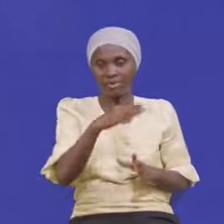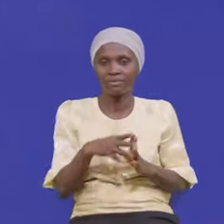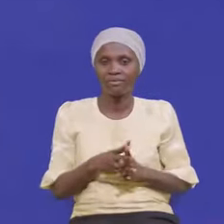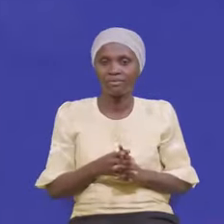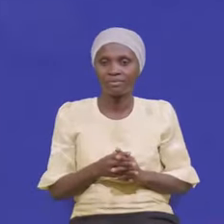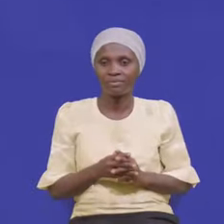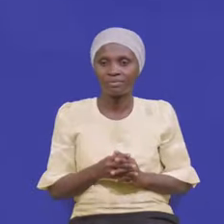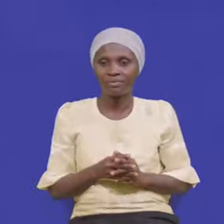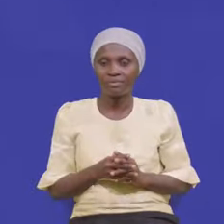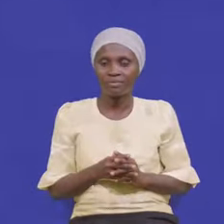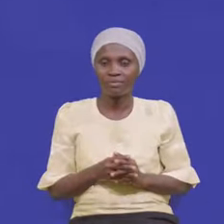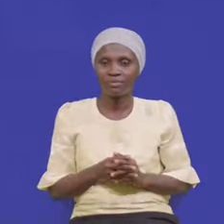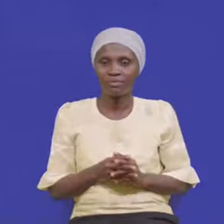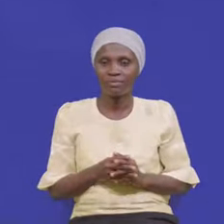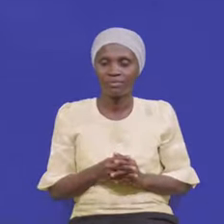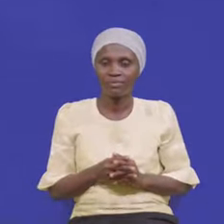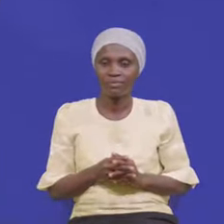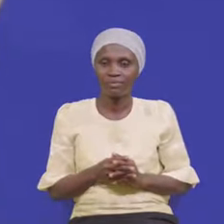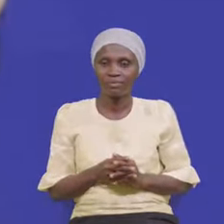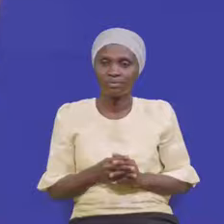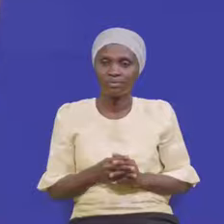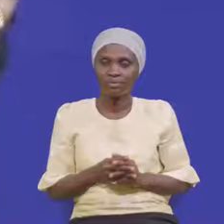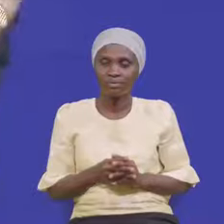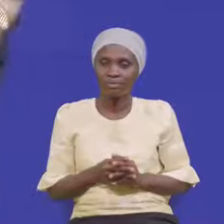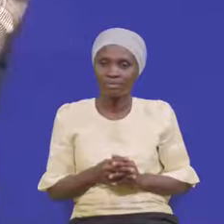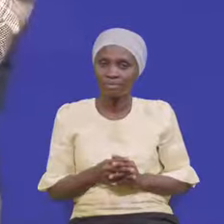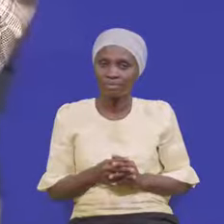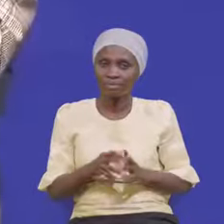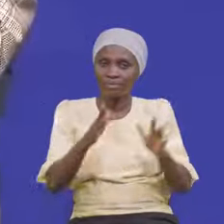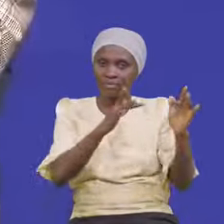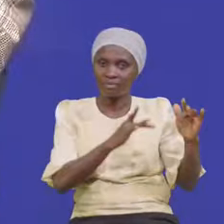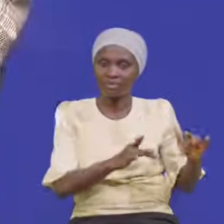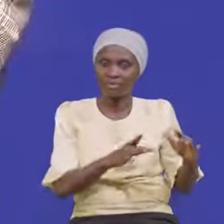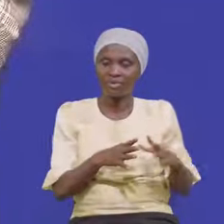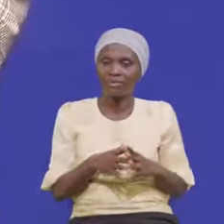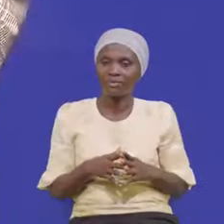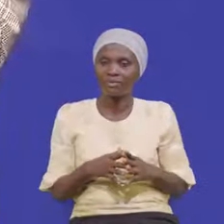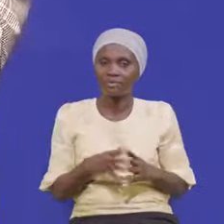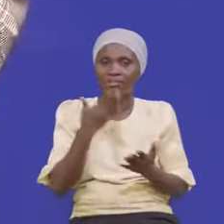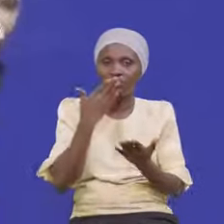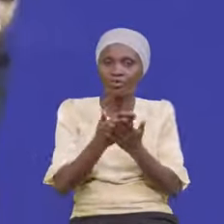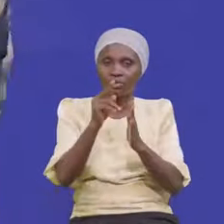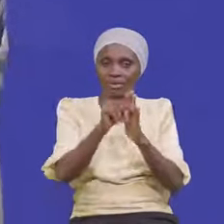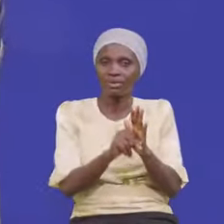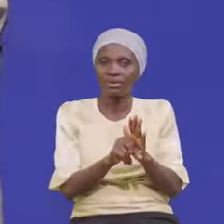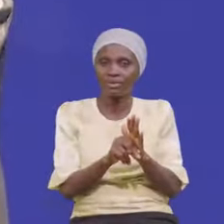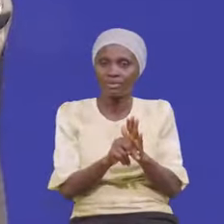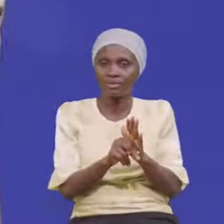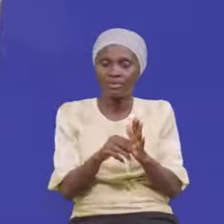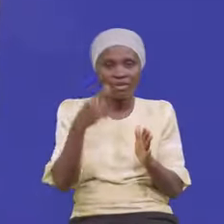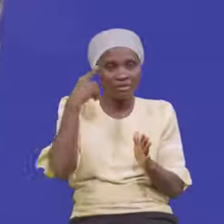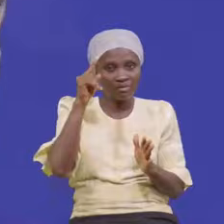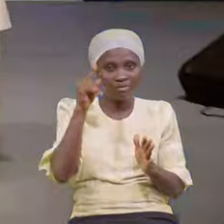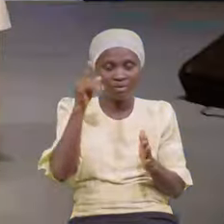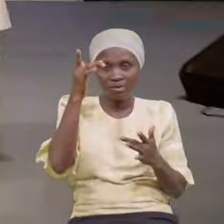కోసం ఆయన తన యొక్క కనికరాన్ని, మంచితనాన్ని చూపించాడు. Mercy. కనికరం. Goodness. మంచితనం. For